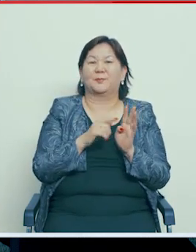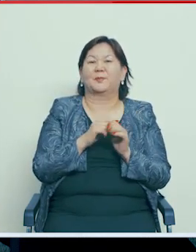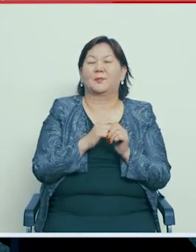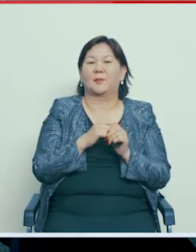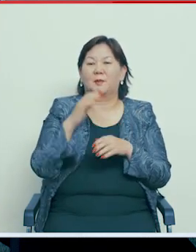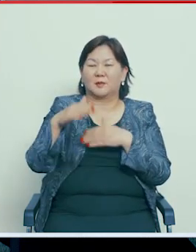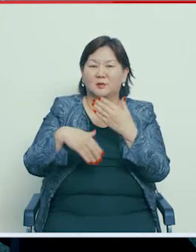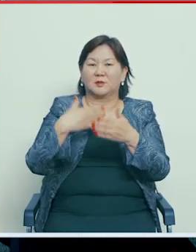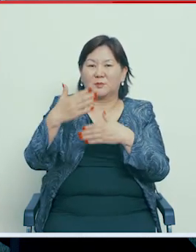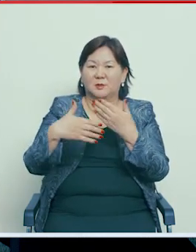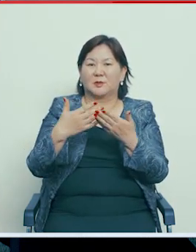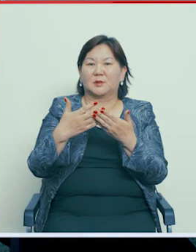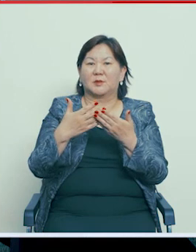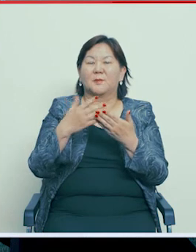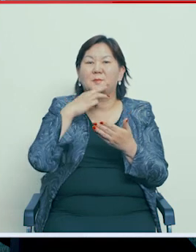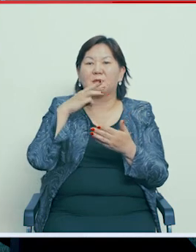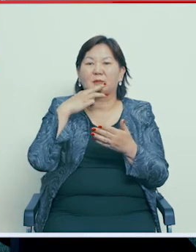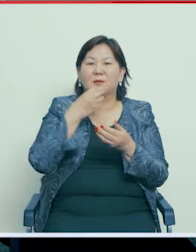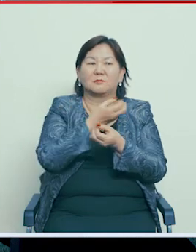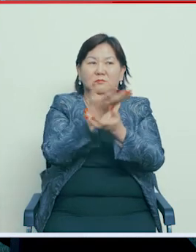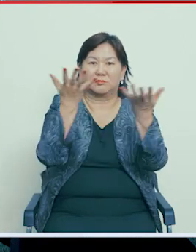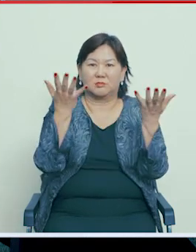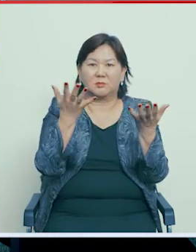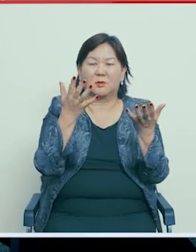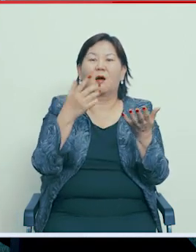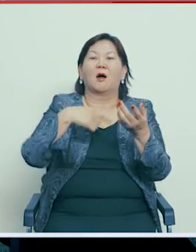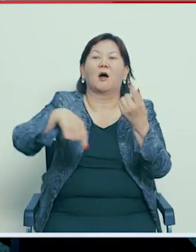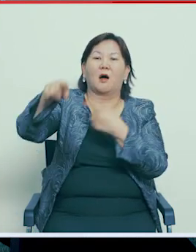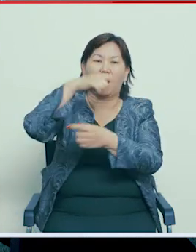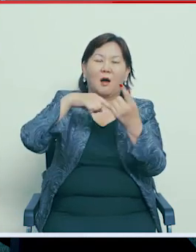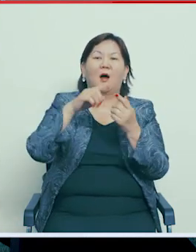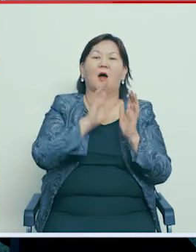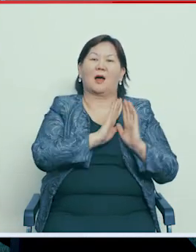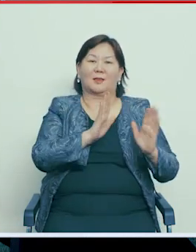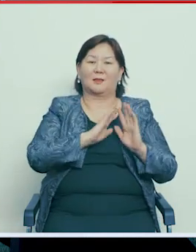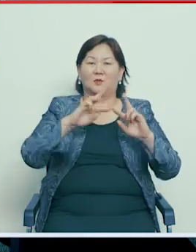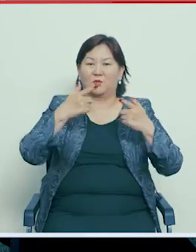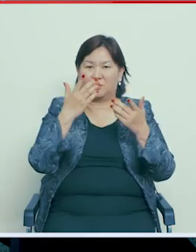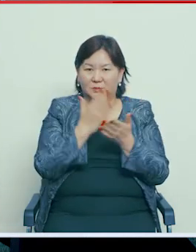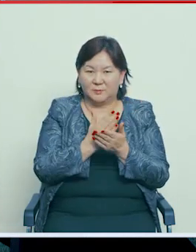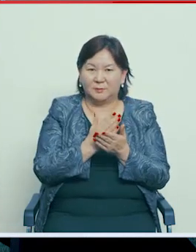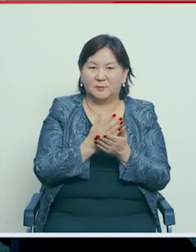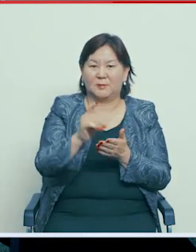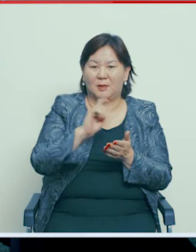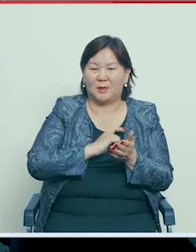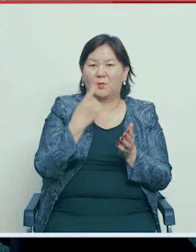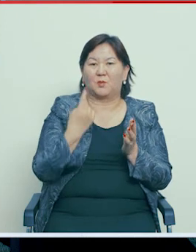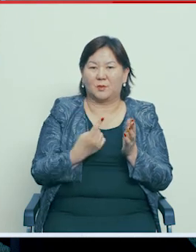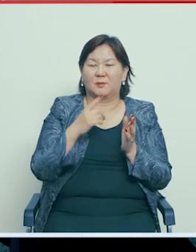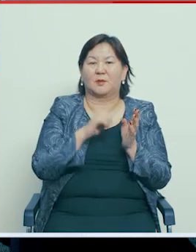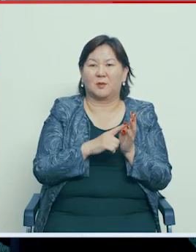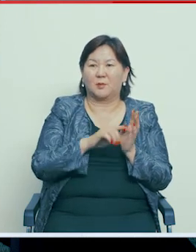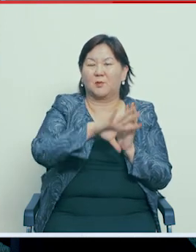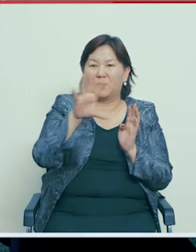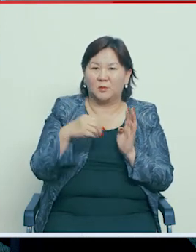байна. Тэгжээж бид нар энэ зэгцтэй мэдлэг мэдээллийг олон нийтэд өгчээж эргээд тэднээсээ хандлагыг өөрчлөх хариу үйлдэлийг хүлээх нь байна. Тэгэхээр энэ дээр